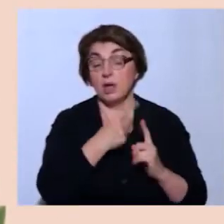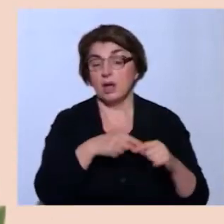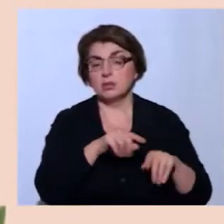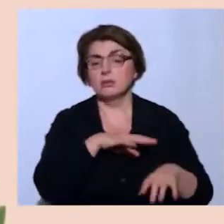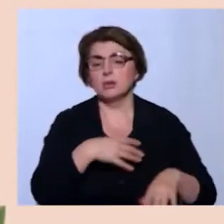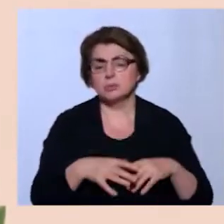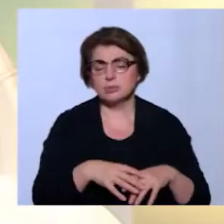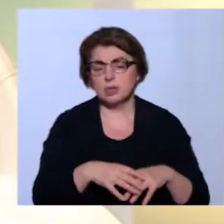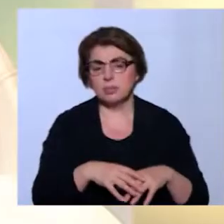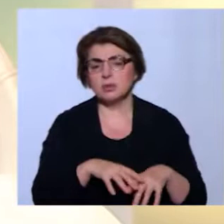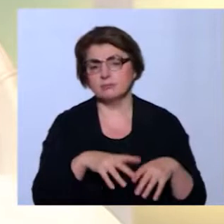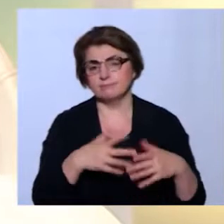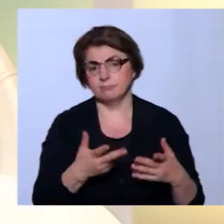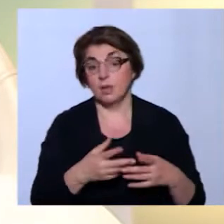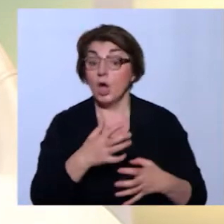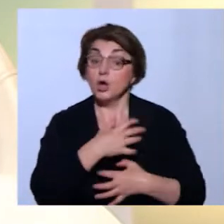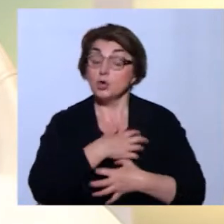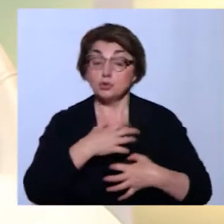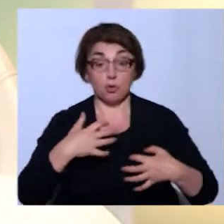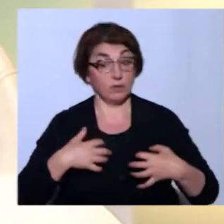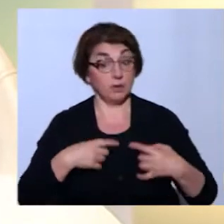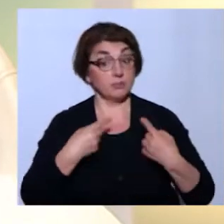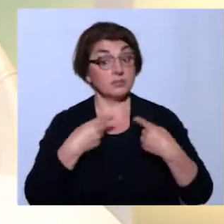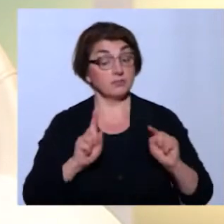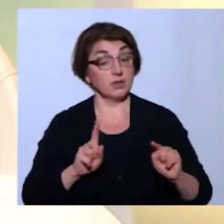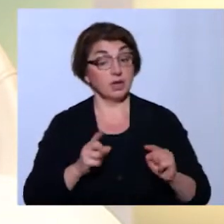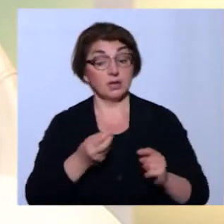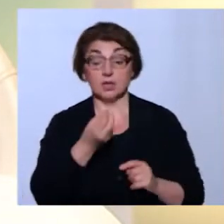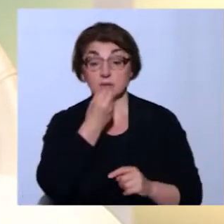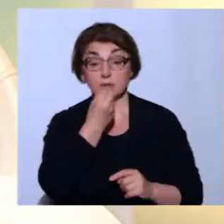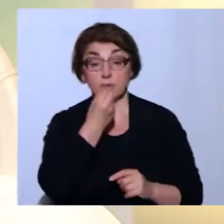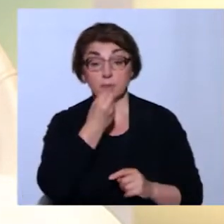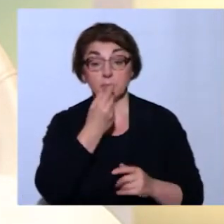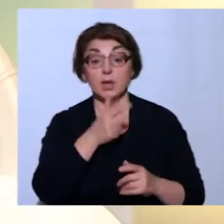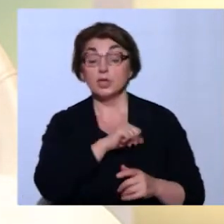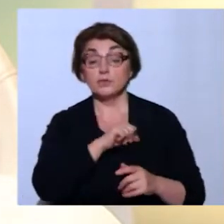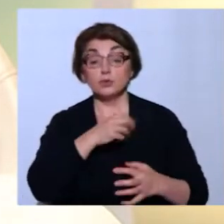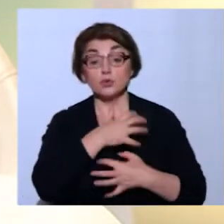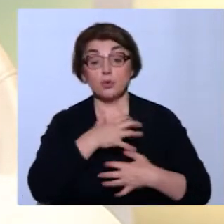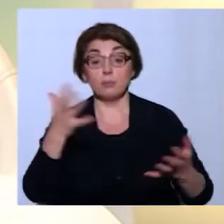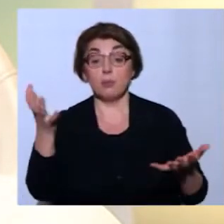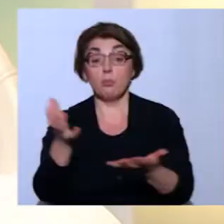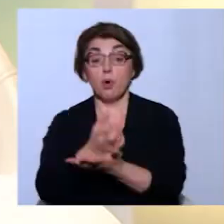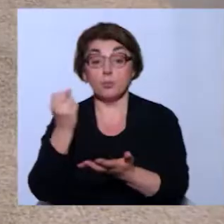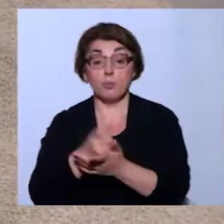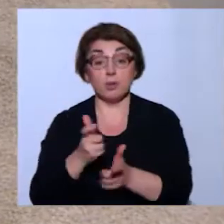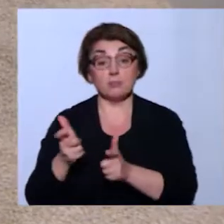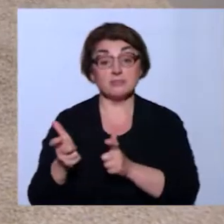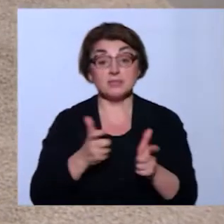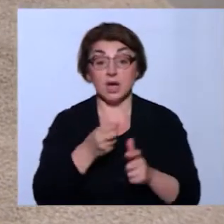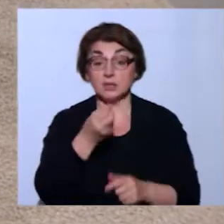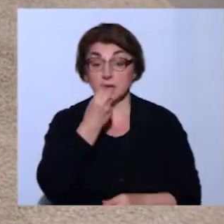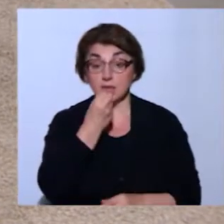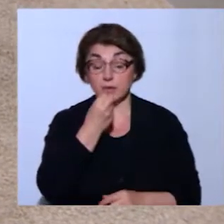გახდება. ცხოველები სხვაგვარად იკვებებიან, ისინი მოიპოვებენ მზა საკვებს, სხვადასხვა სახისაა ეს